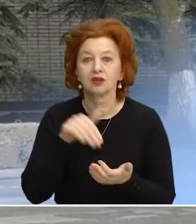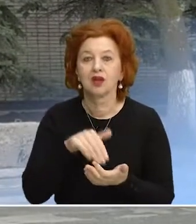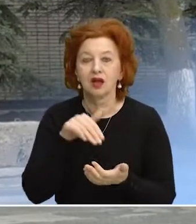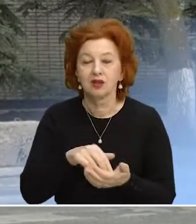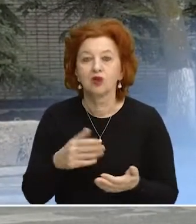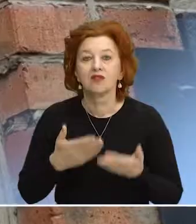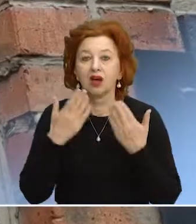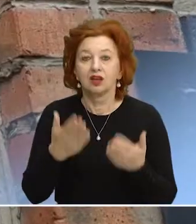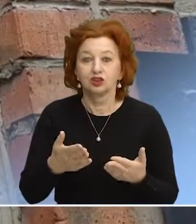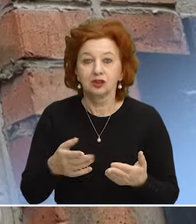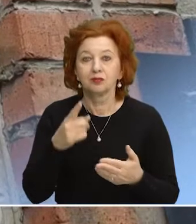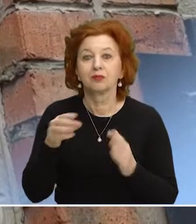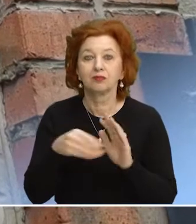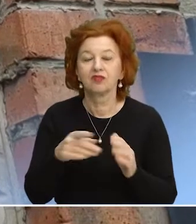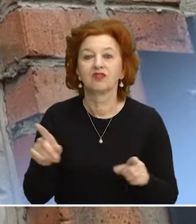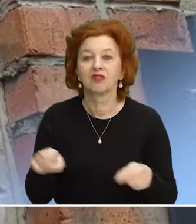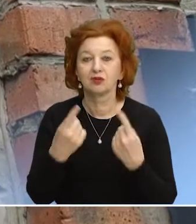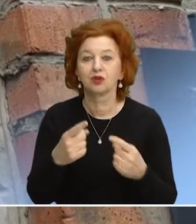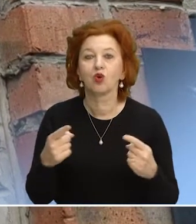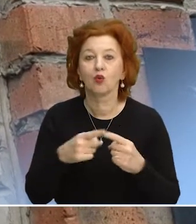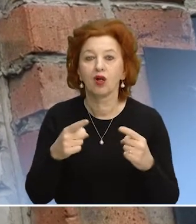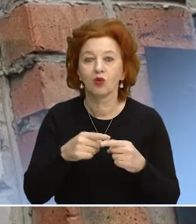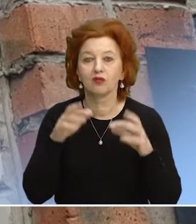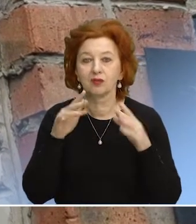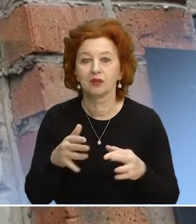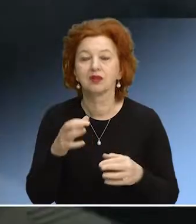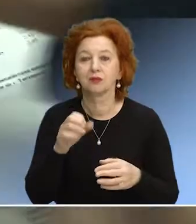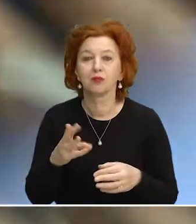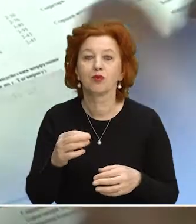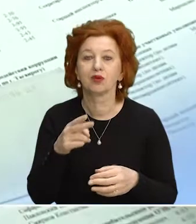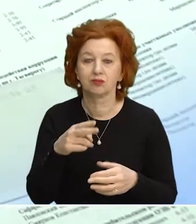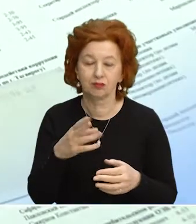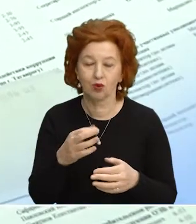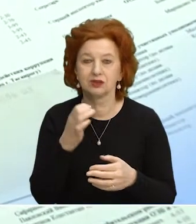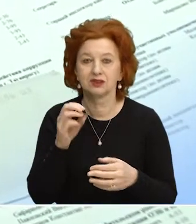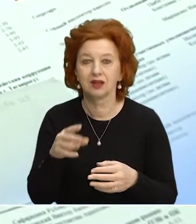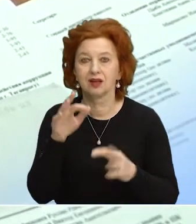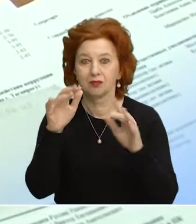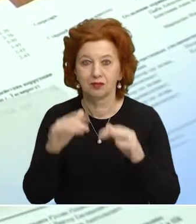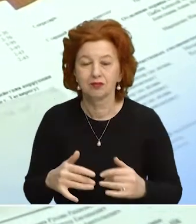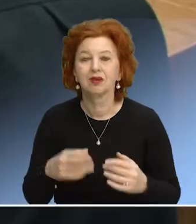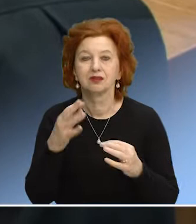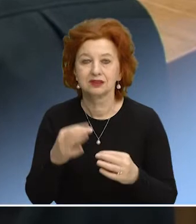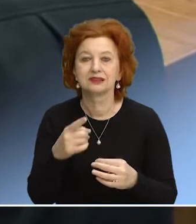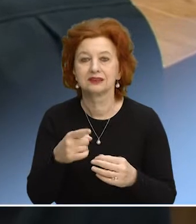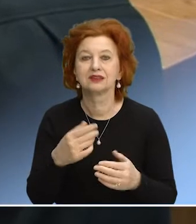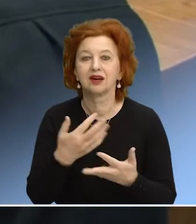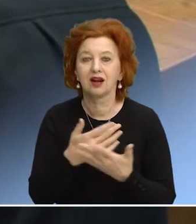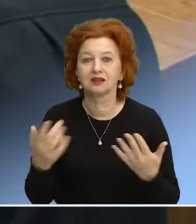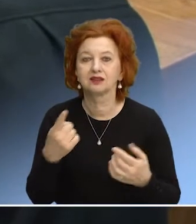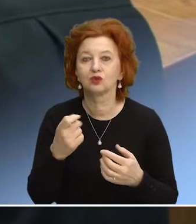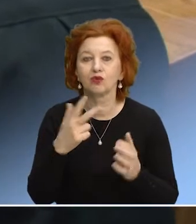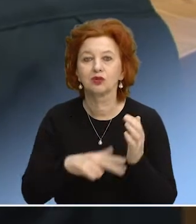городу Таганрогу в отношении подозреваемого возбуждено уголовное дело по признакам преступления, предусмотренного частью 1